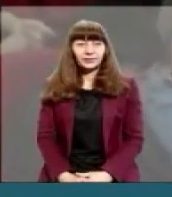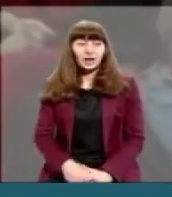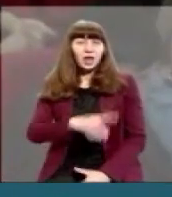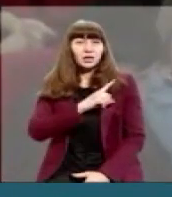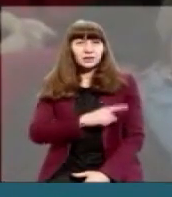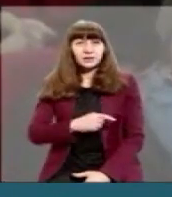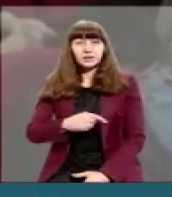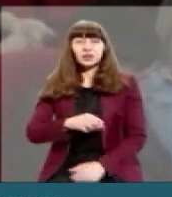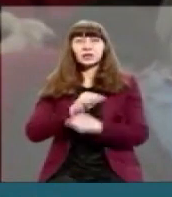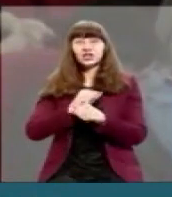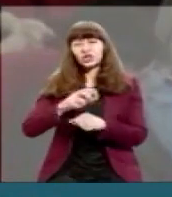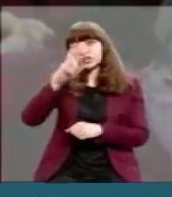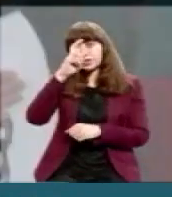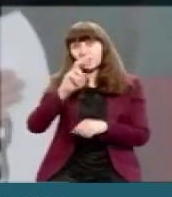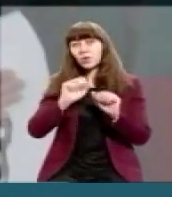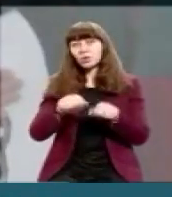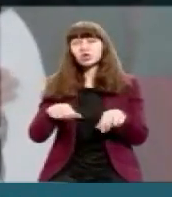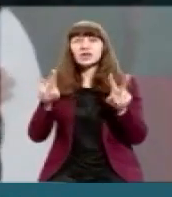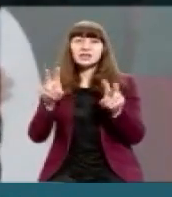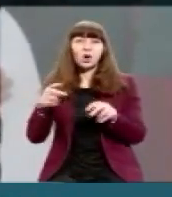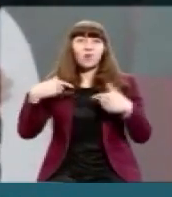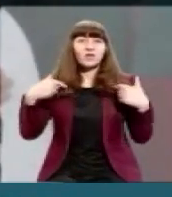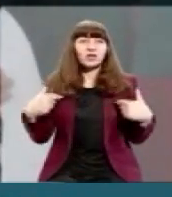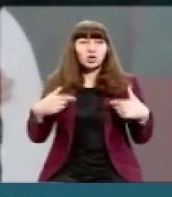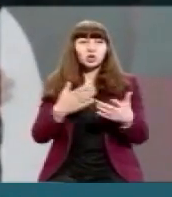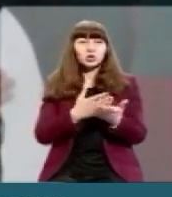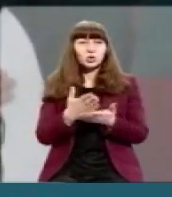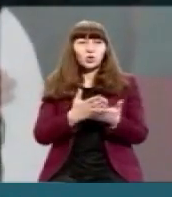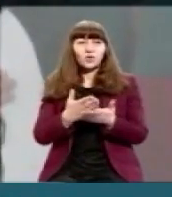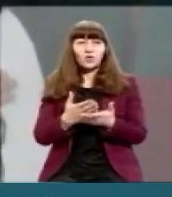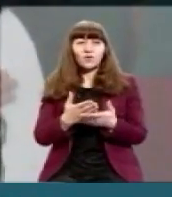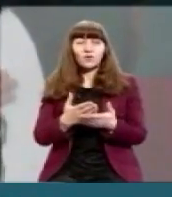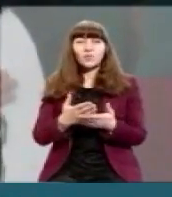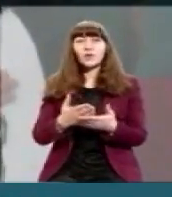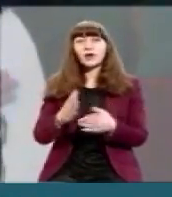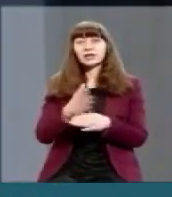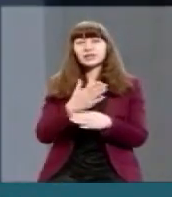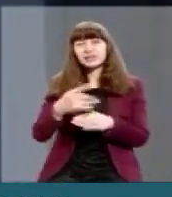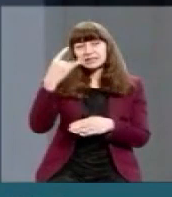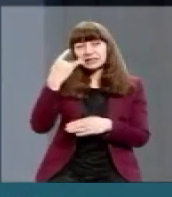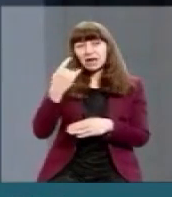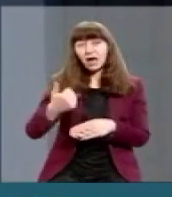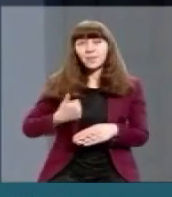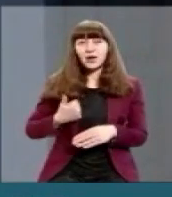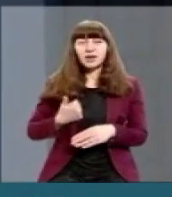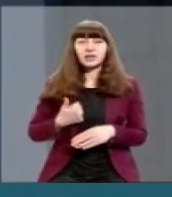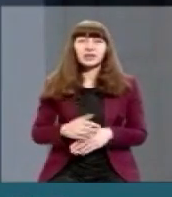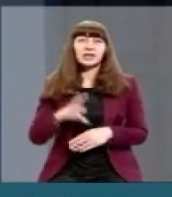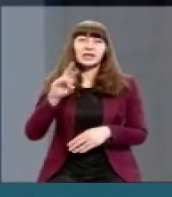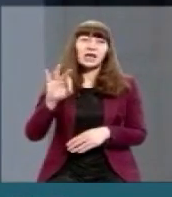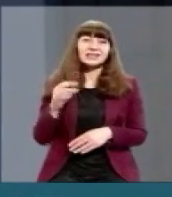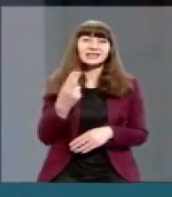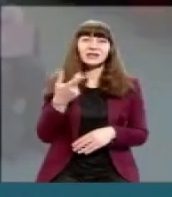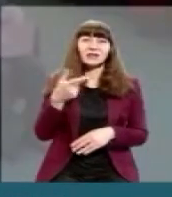Сила и опора страны. Именно так можно назвать офицеров, что служат в одном из элитных подразделений казахстанской армии. Военнослужащие